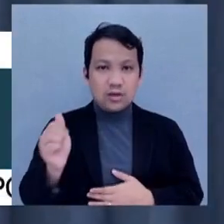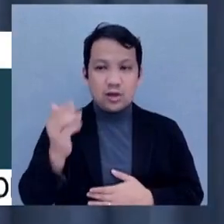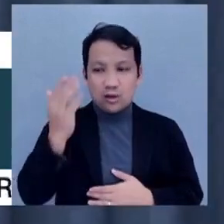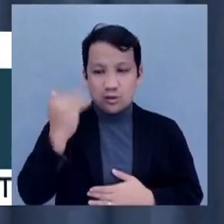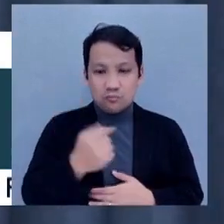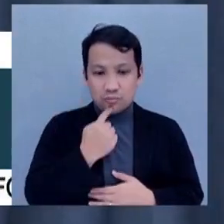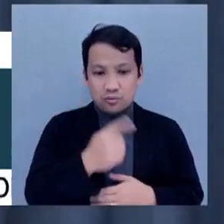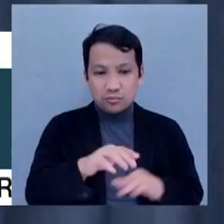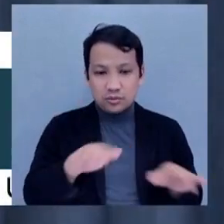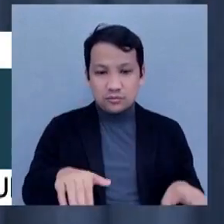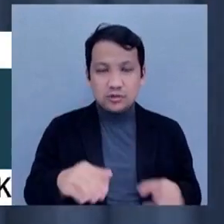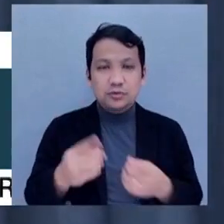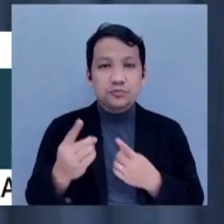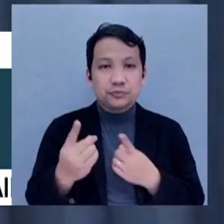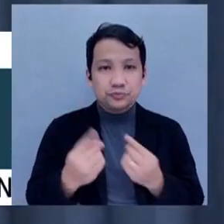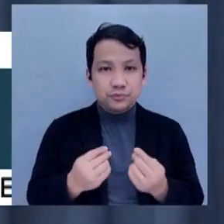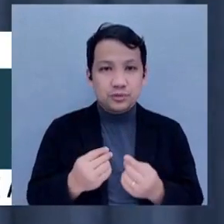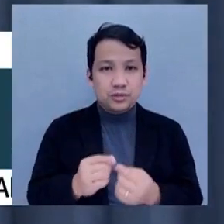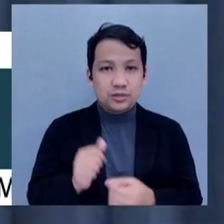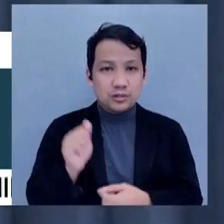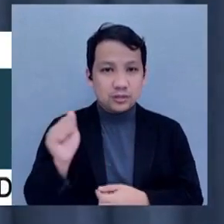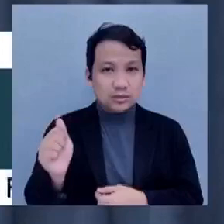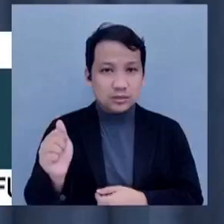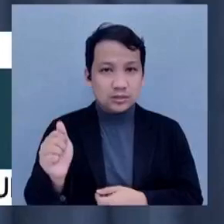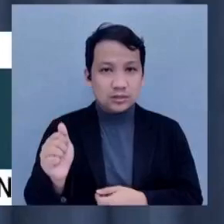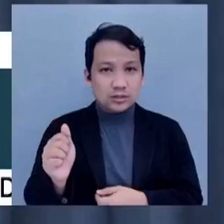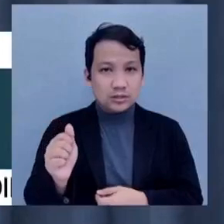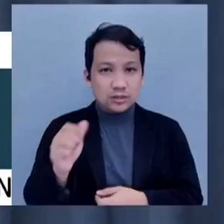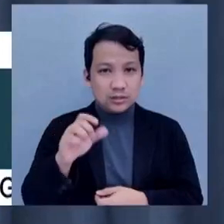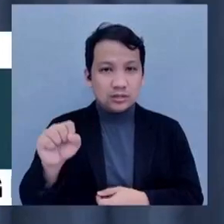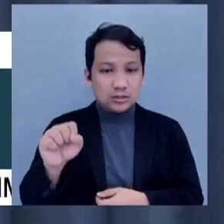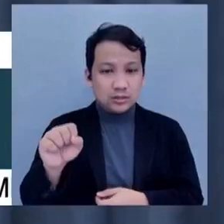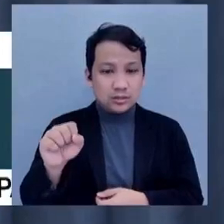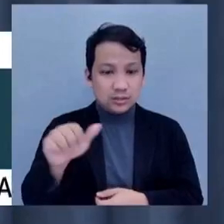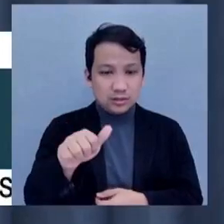ginawa ni na Señor Aguila sa kanila na